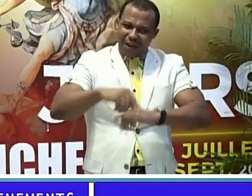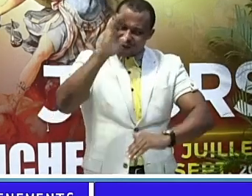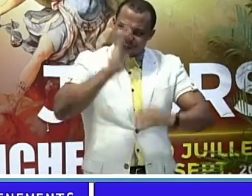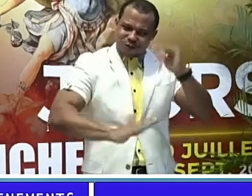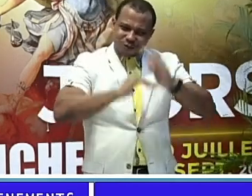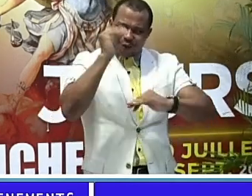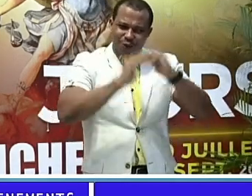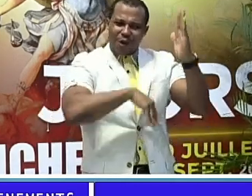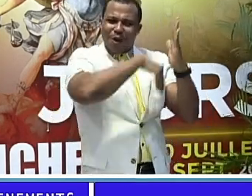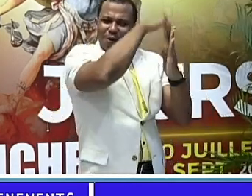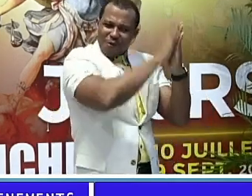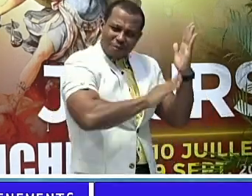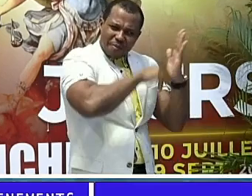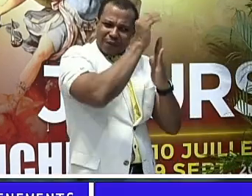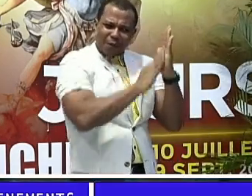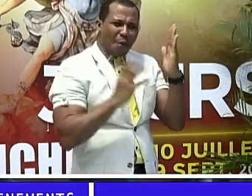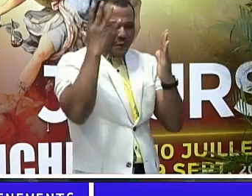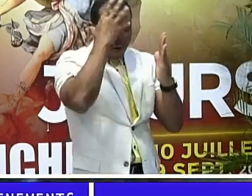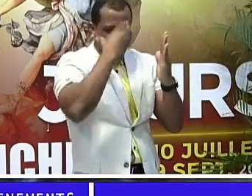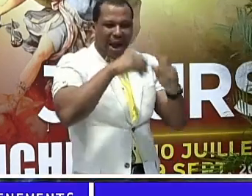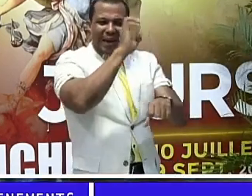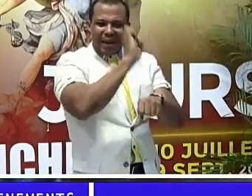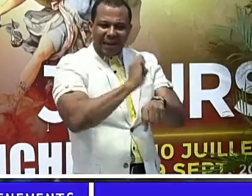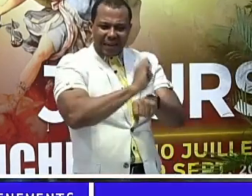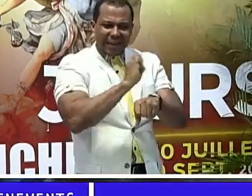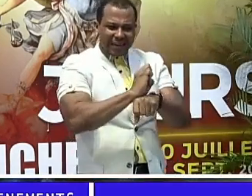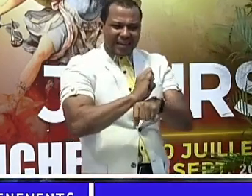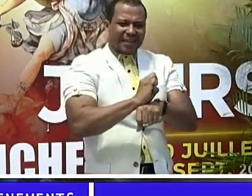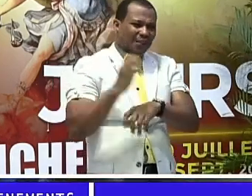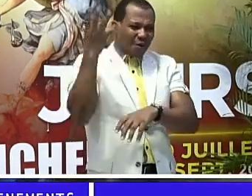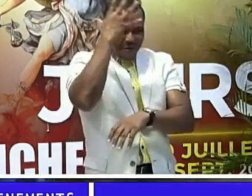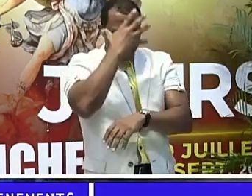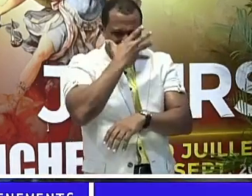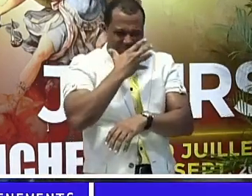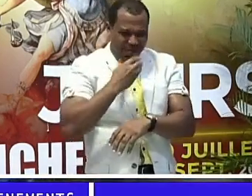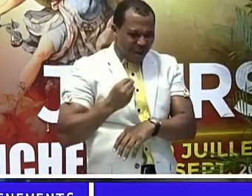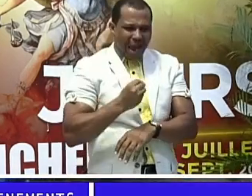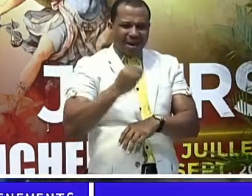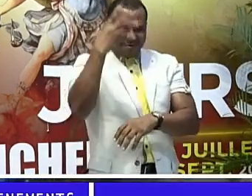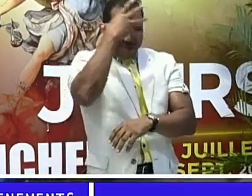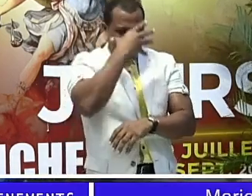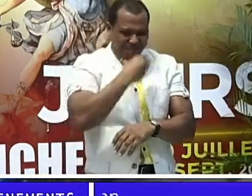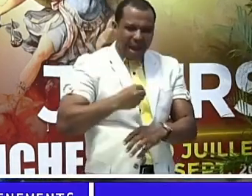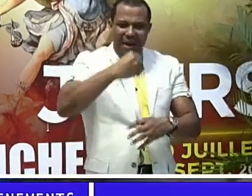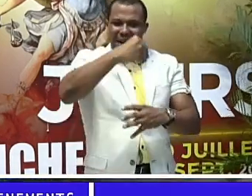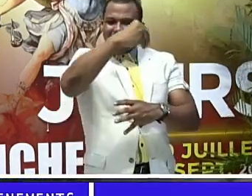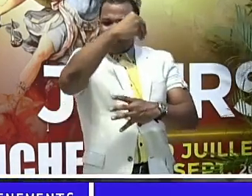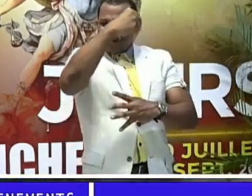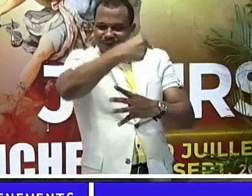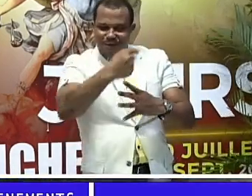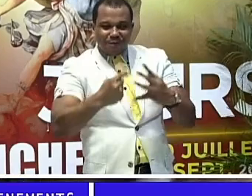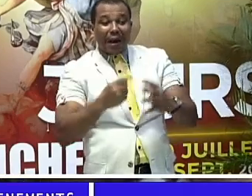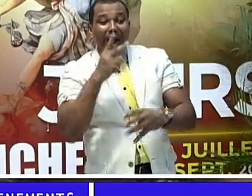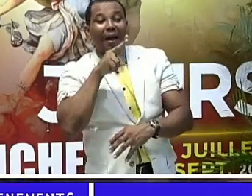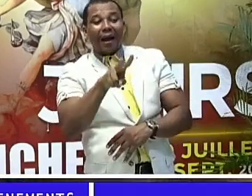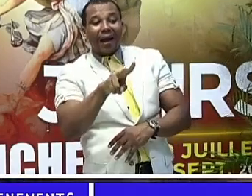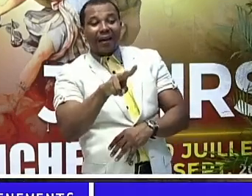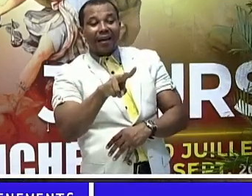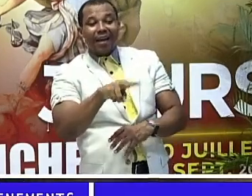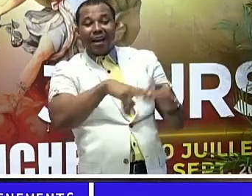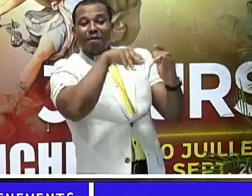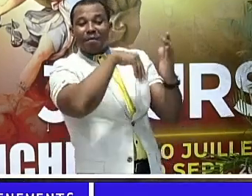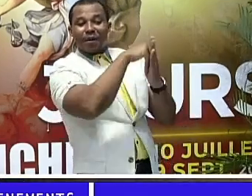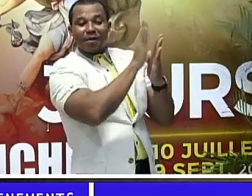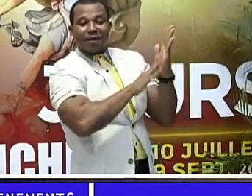elle même qui va le jaune blanc, baron pour qui ça? Il va le jaune blanc, mais c'est Michel, belle bagaille, son belle l'église. Mais Madame, ça, elle même qui est Claudine